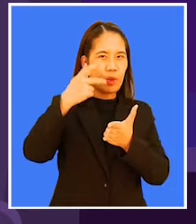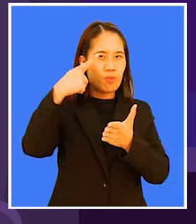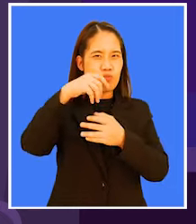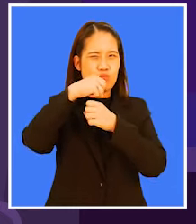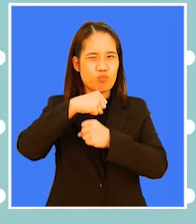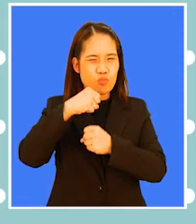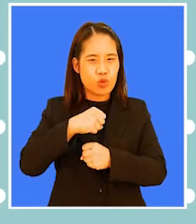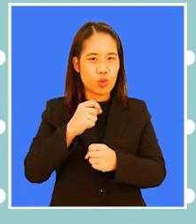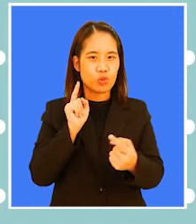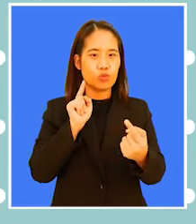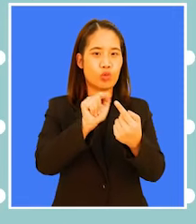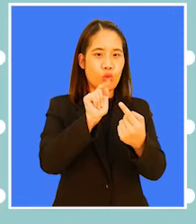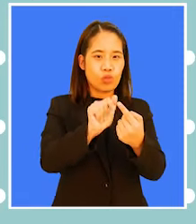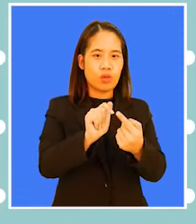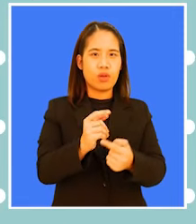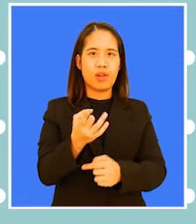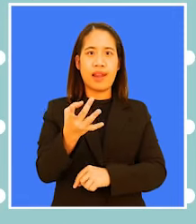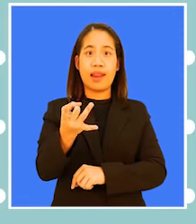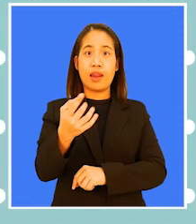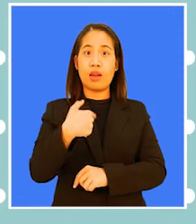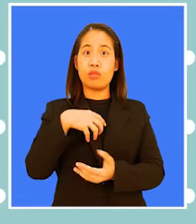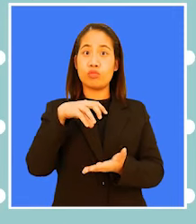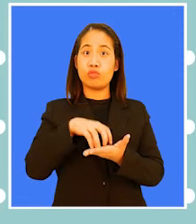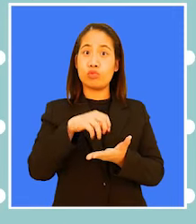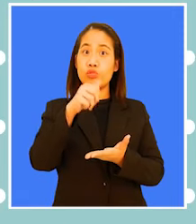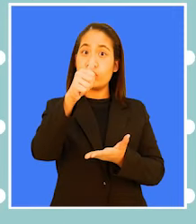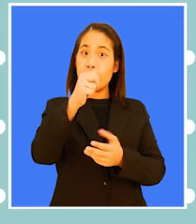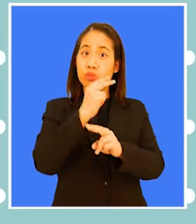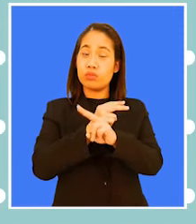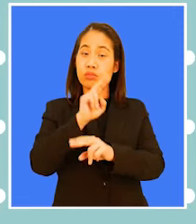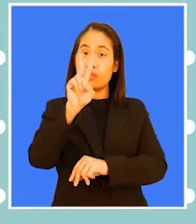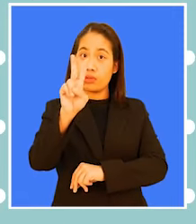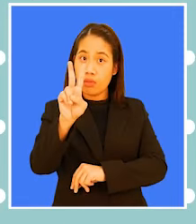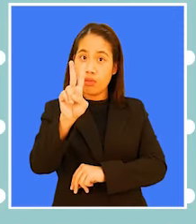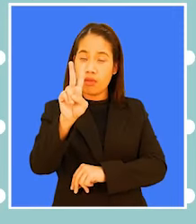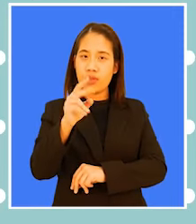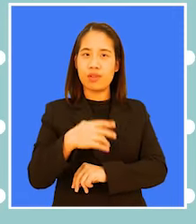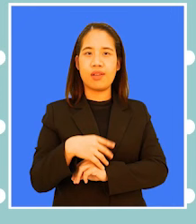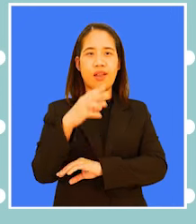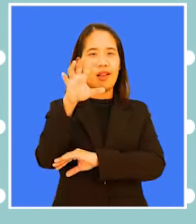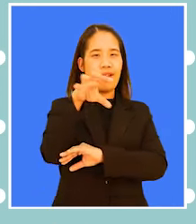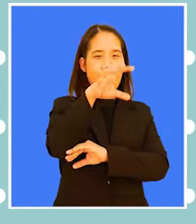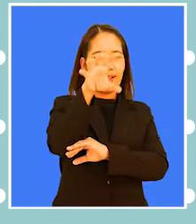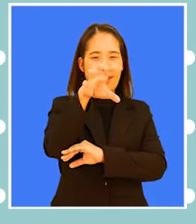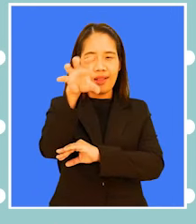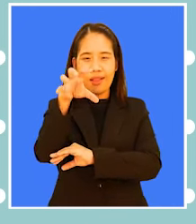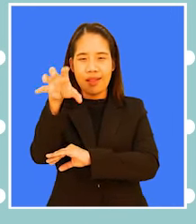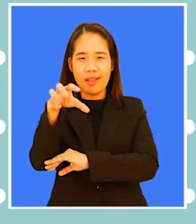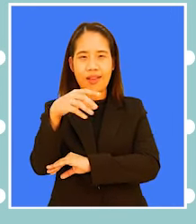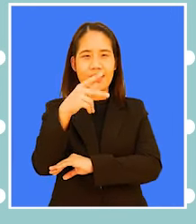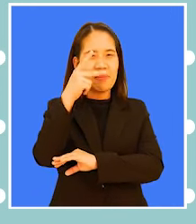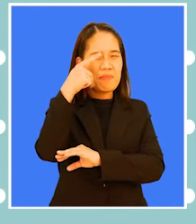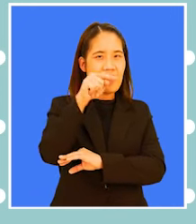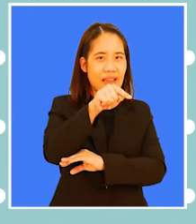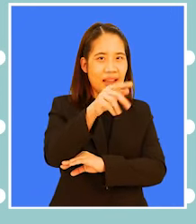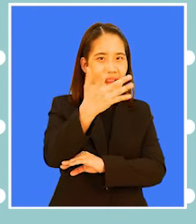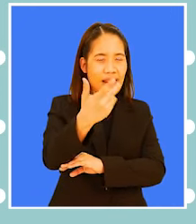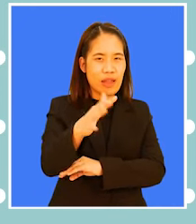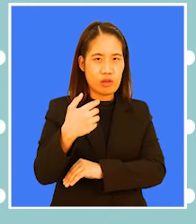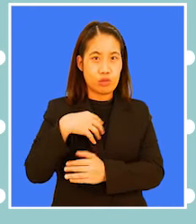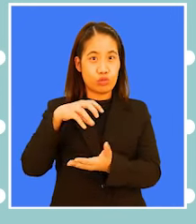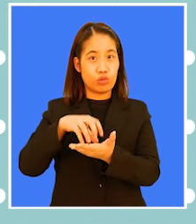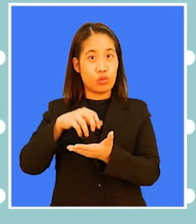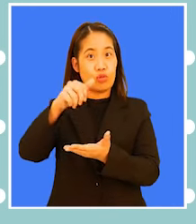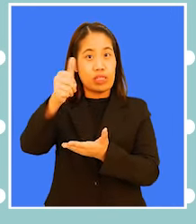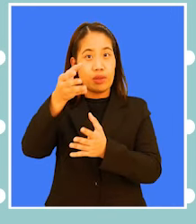านั้นอะไรกันเนี่ยนี่เราโชคดี2ต่ออย่างนั้นเหรอหลอกเงินยายจอมเมาสุดน่ากลัวนั่นได้ยังโช